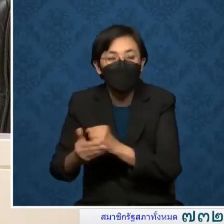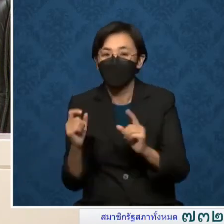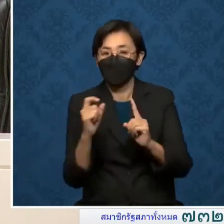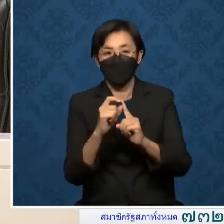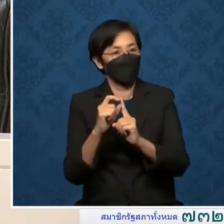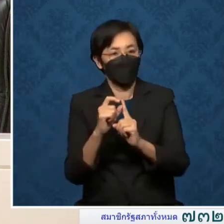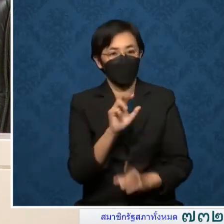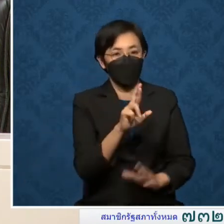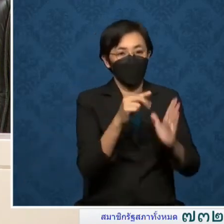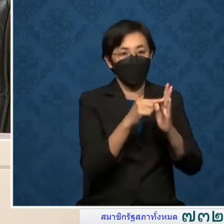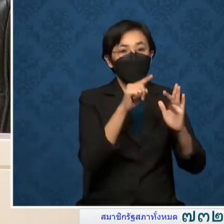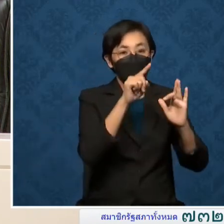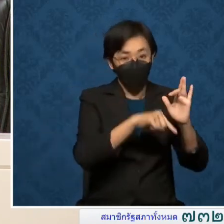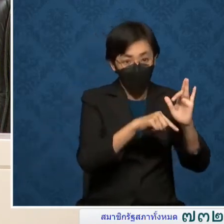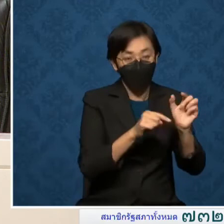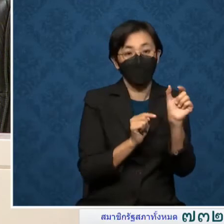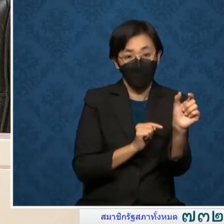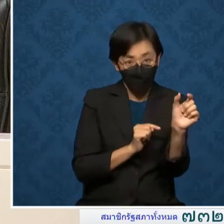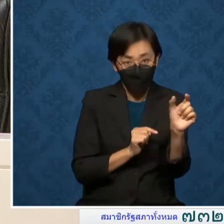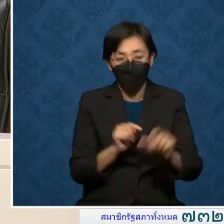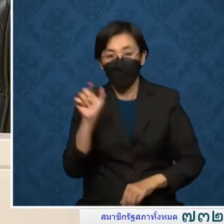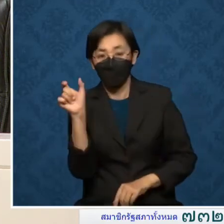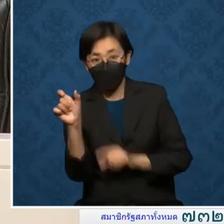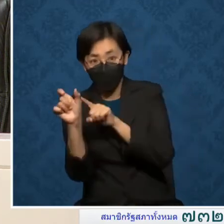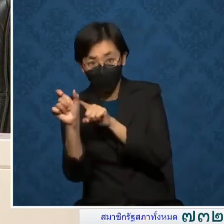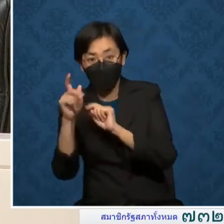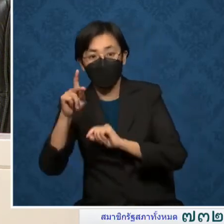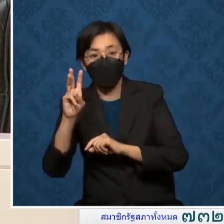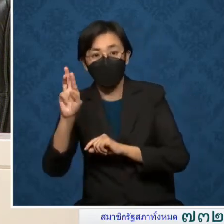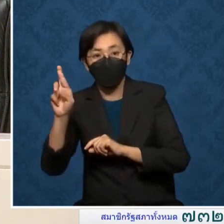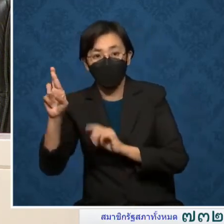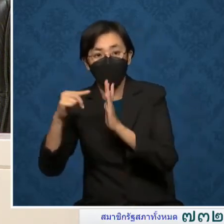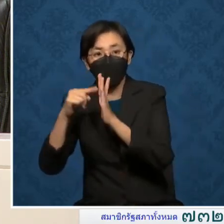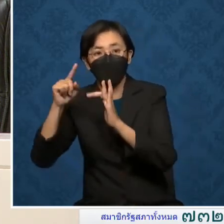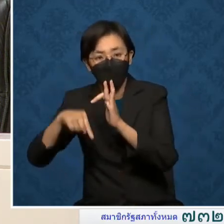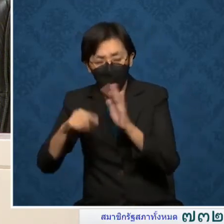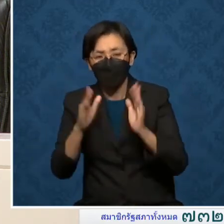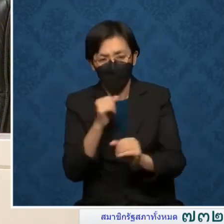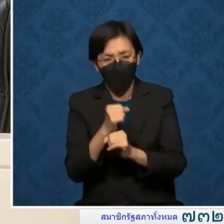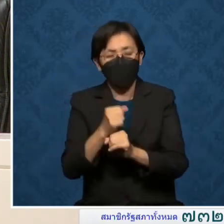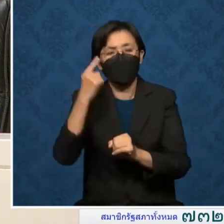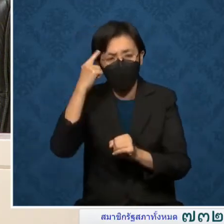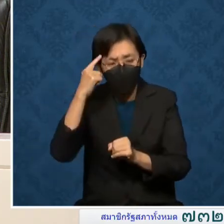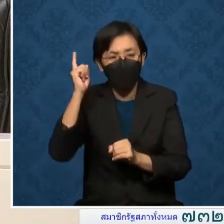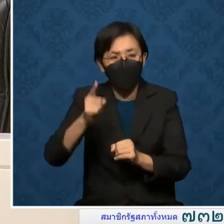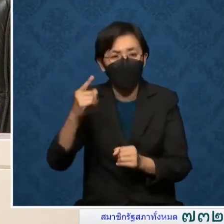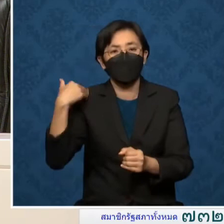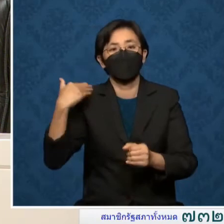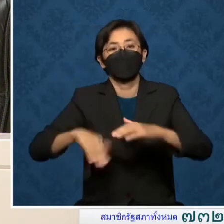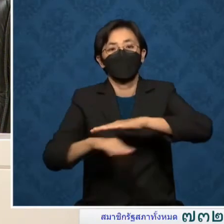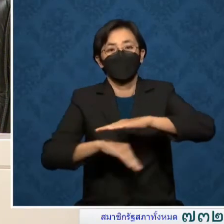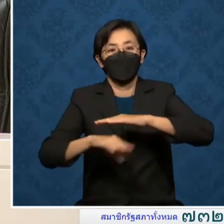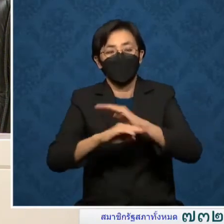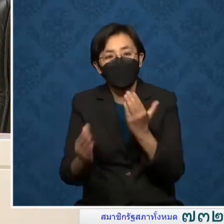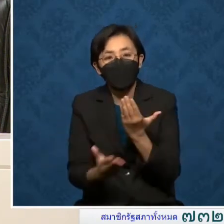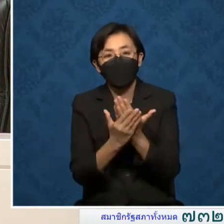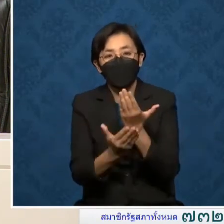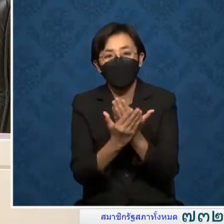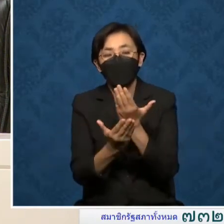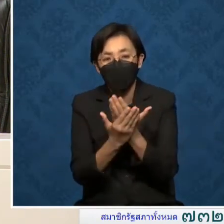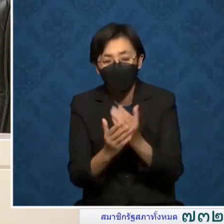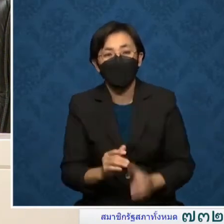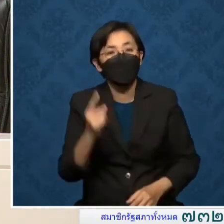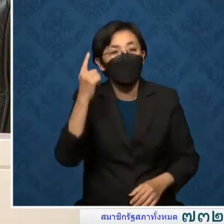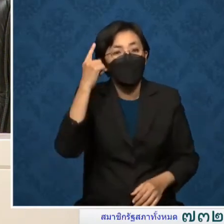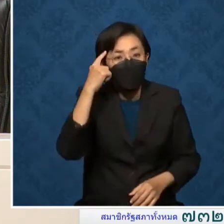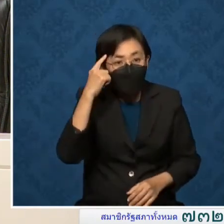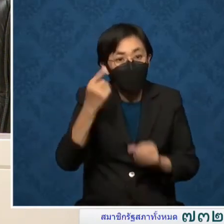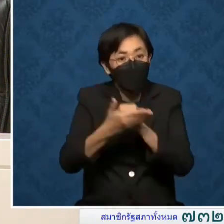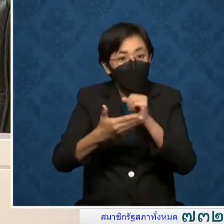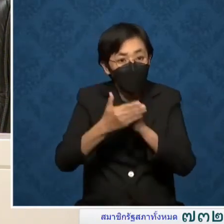เส